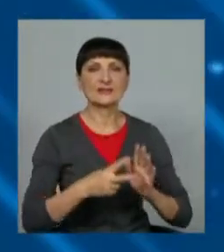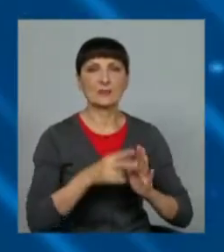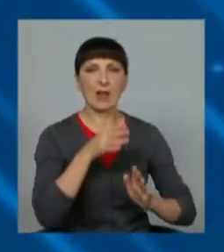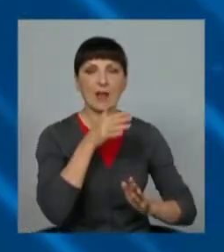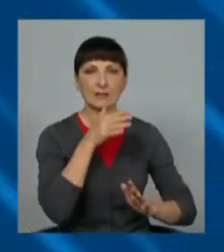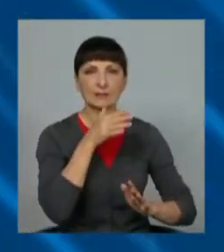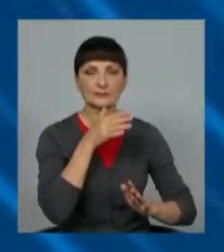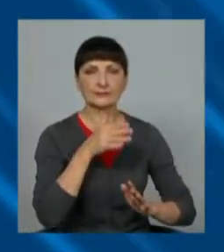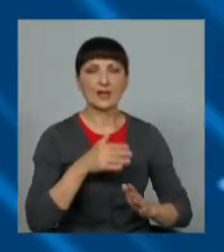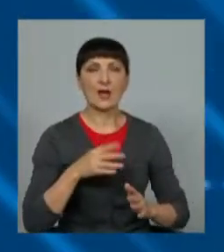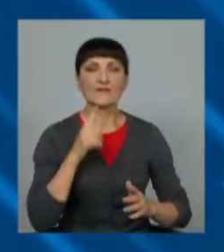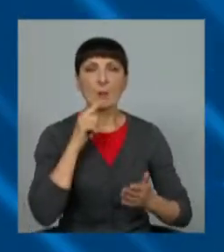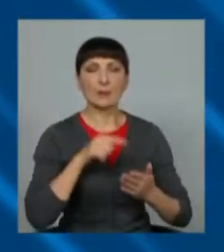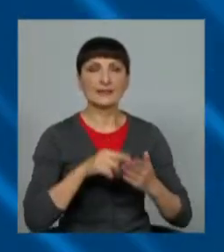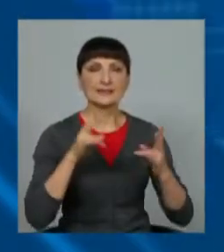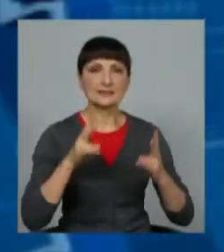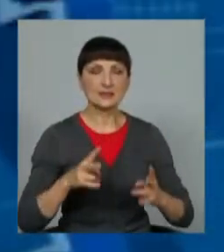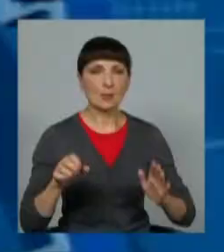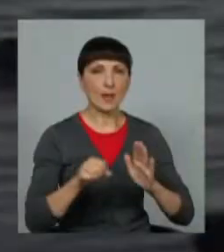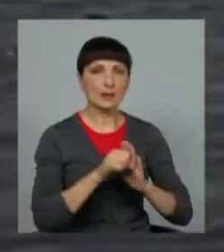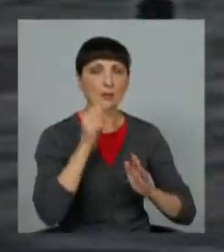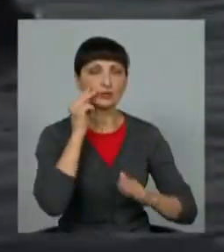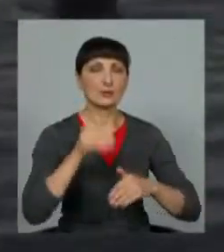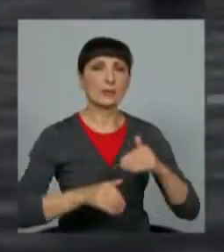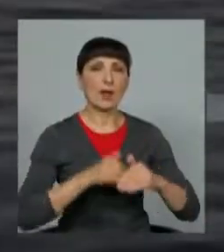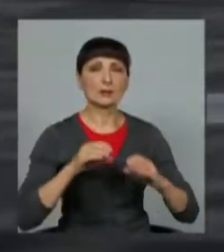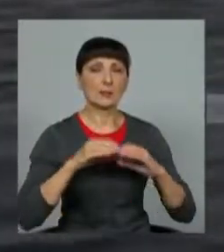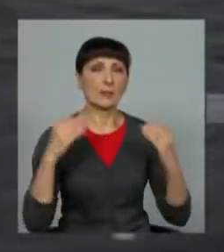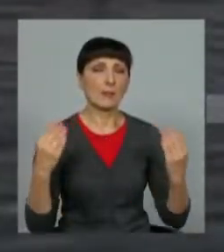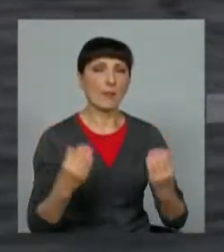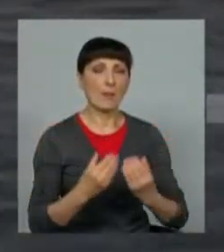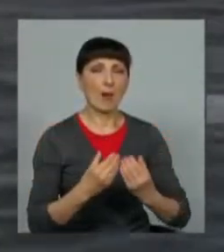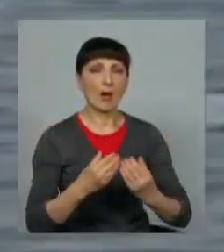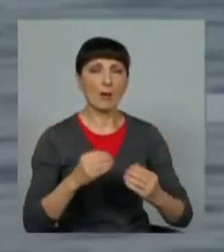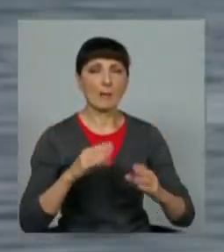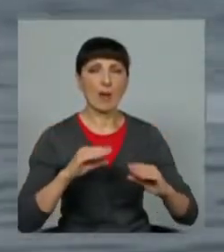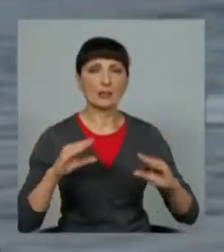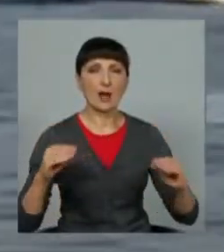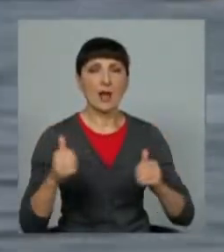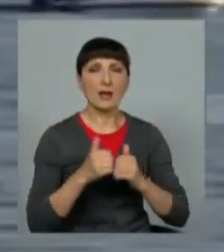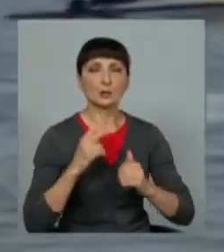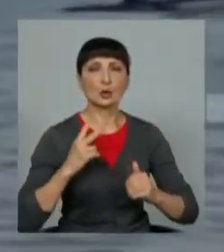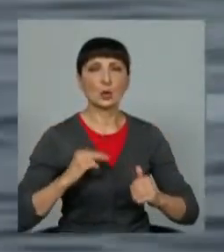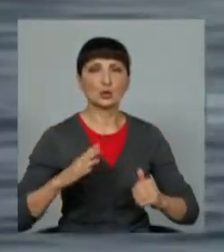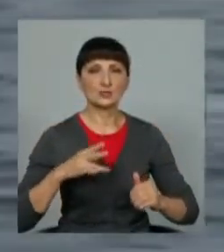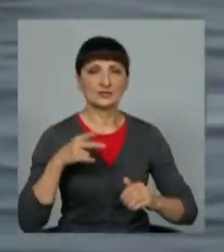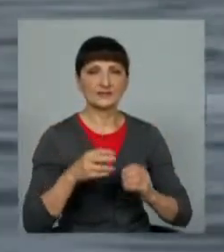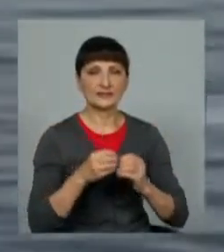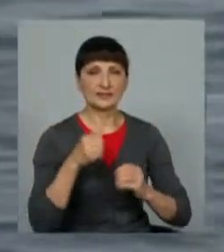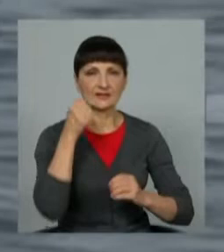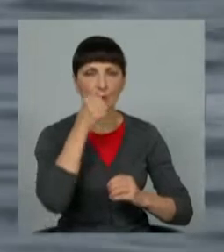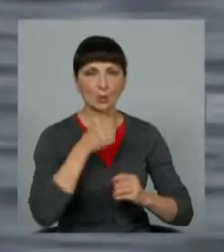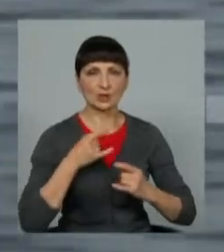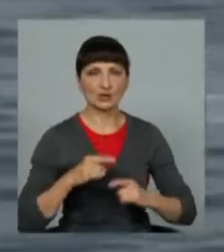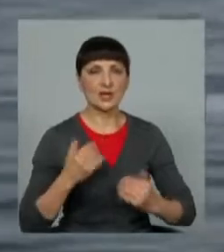27-летняя девушка. В момент инцидента погибший плавал на надувном матрасе. Рядом с ним находилась его дочь 2010 года